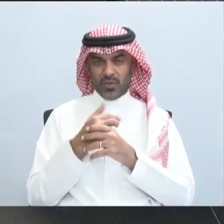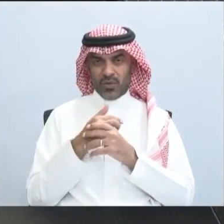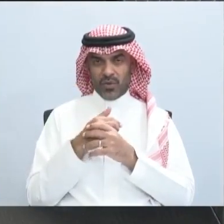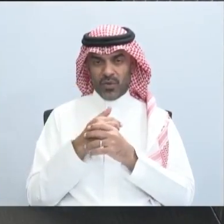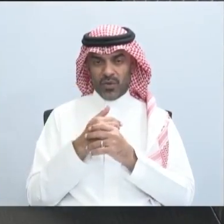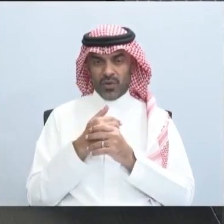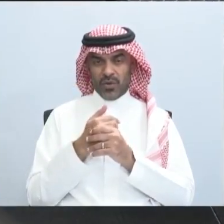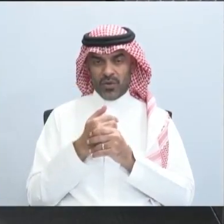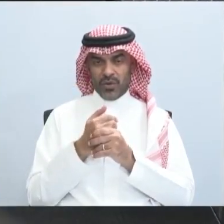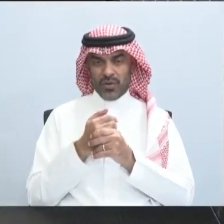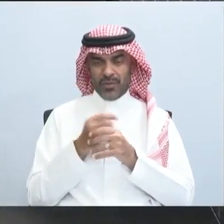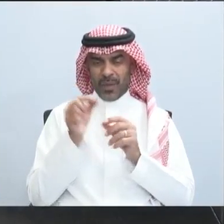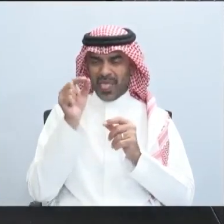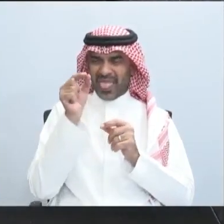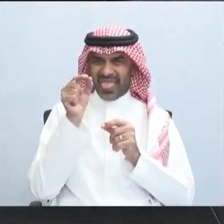رفيع